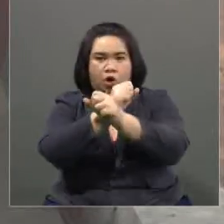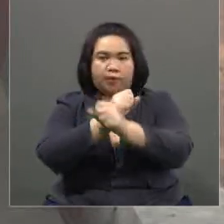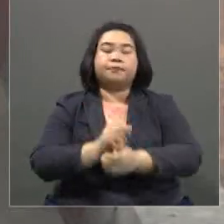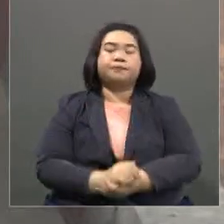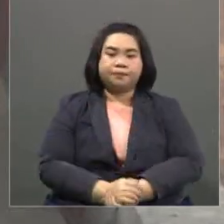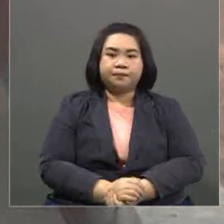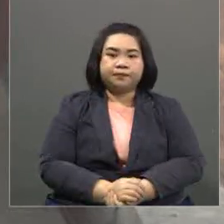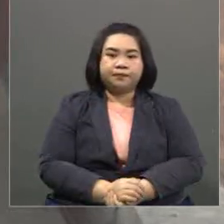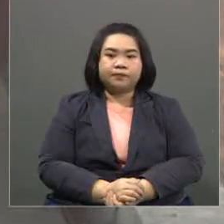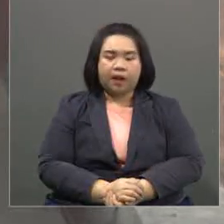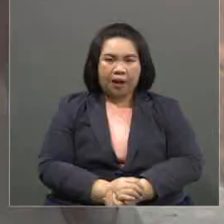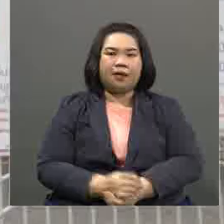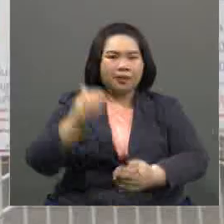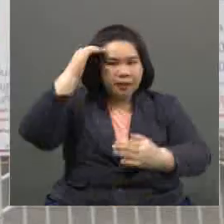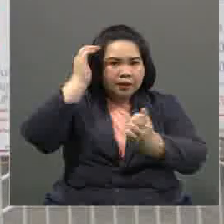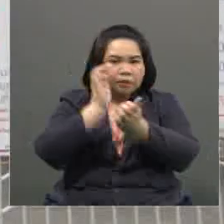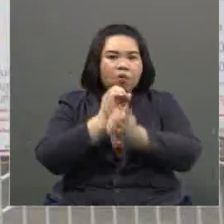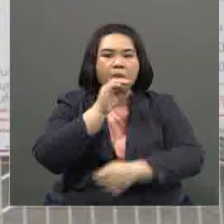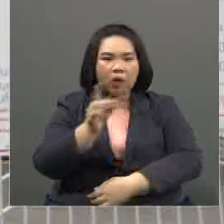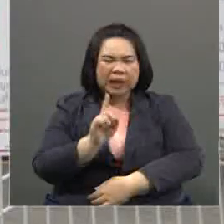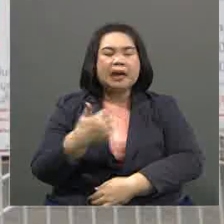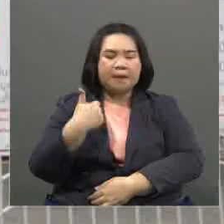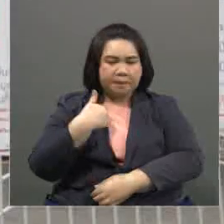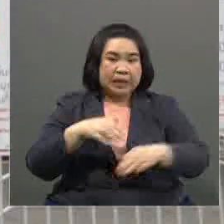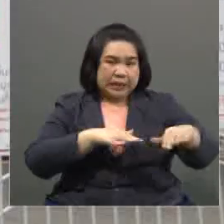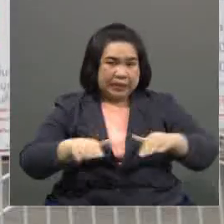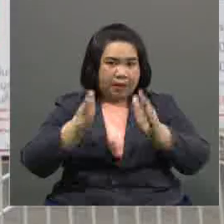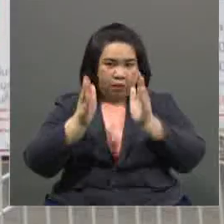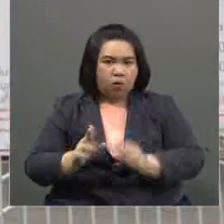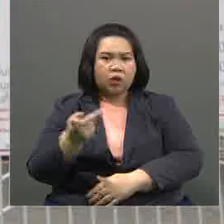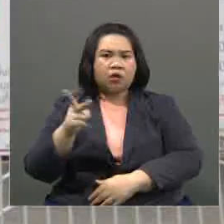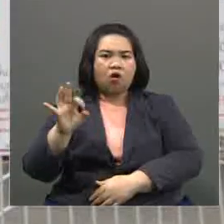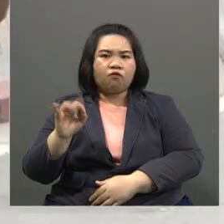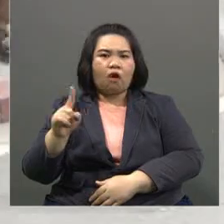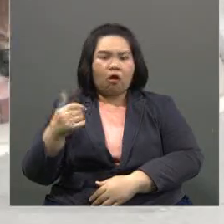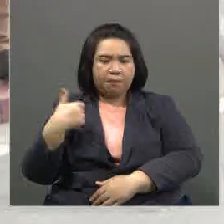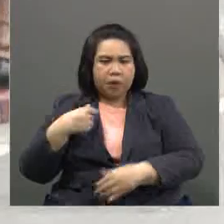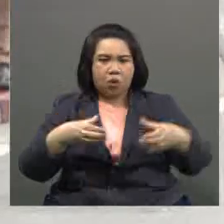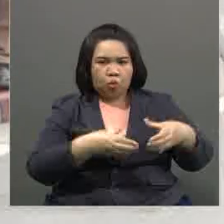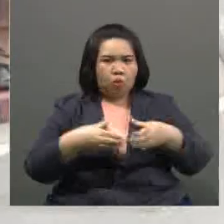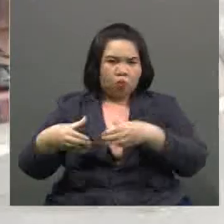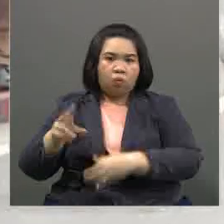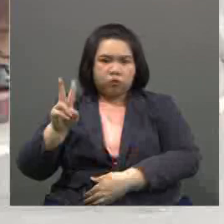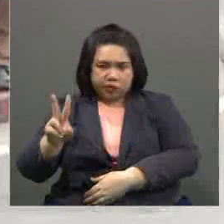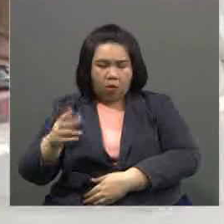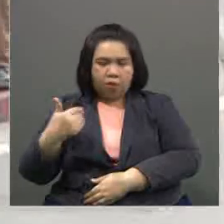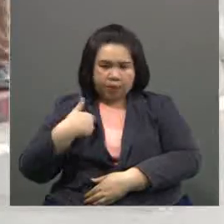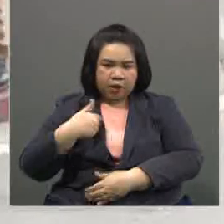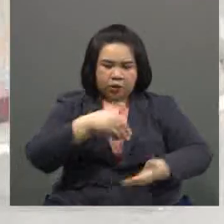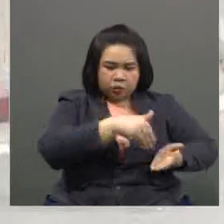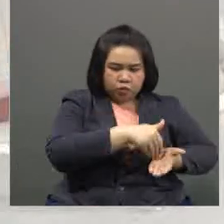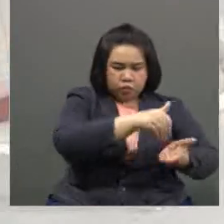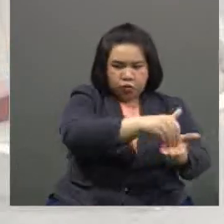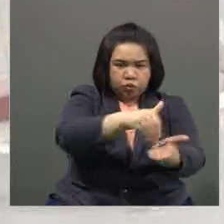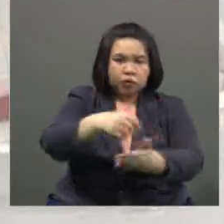พื้นที่ครับซึ่งตำรวจนครบาลได้จัดเตรียมกำลังตำรวจควบคุมฝูงชน2กองร้อยพร้อมทั้งกระจายกำลังแลก็ตั้งจุดคัดกรอง